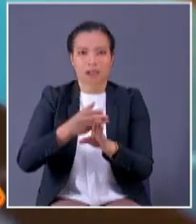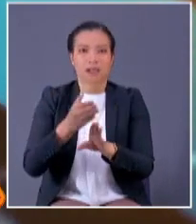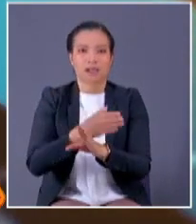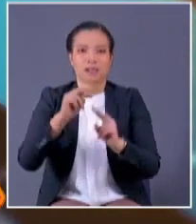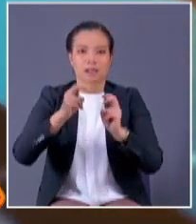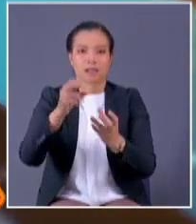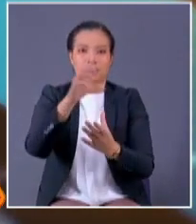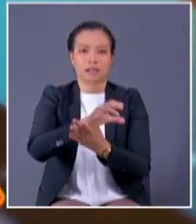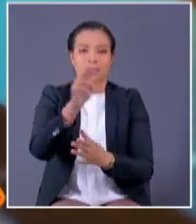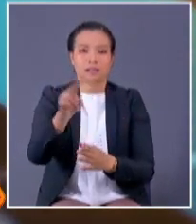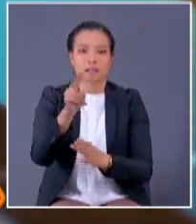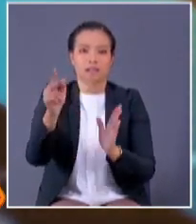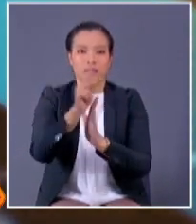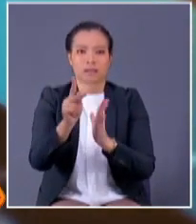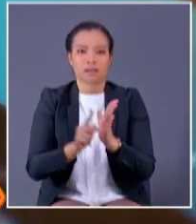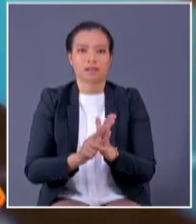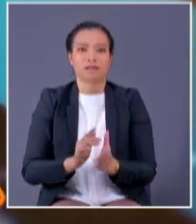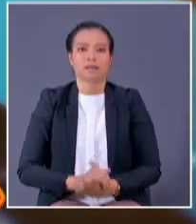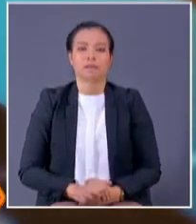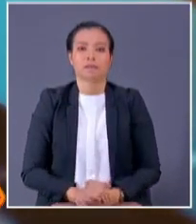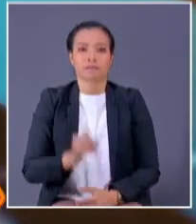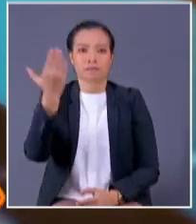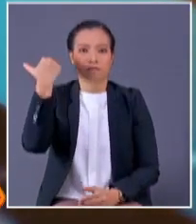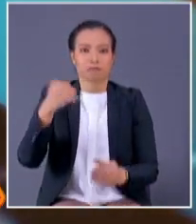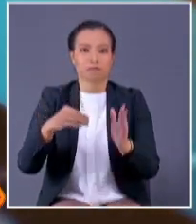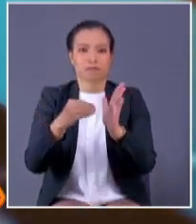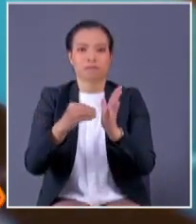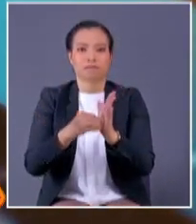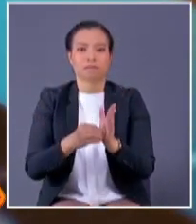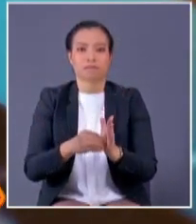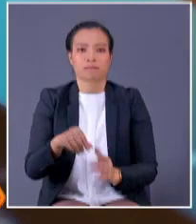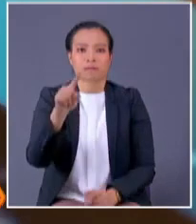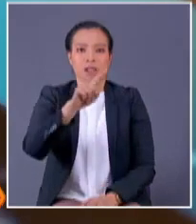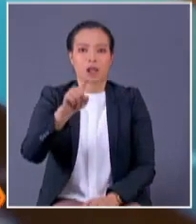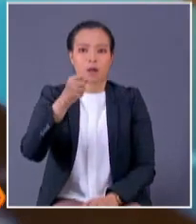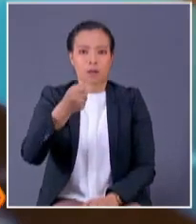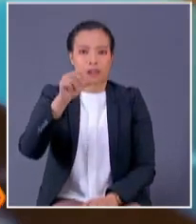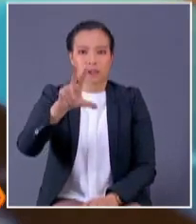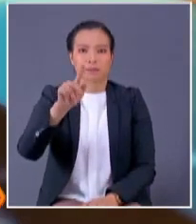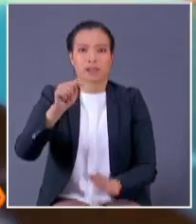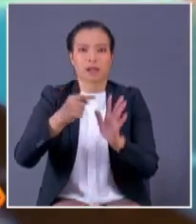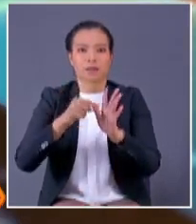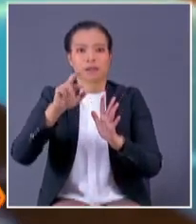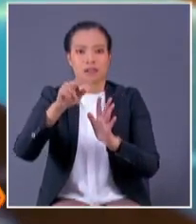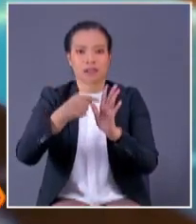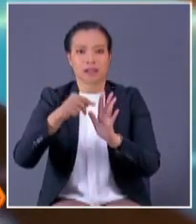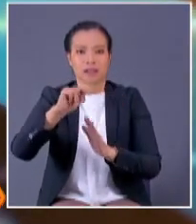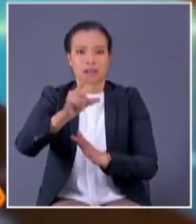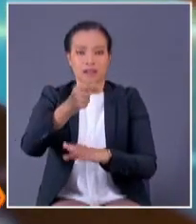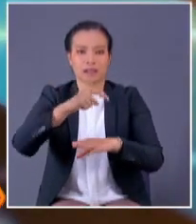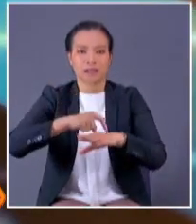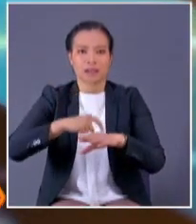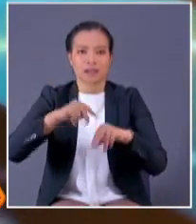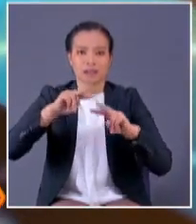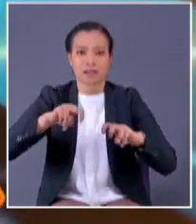คับใช้กฎหมายตัวนี ้ก็ในอดีตที่ผ่านมากรุงเทพชั้นใน113ตารางกิโลเมต ร กว่าที่จะบังคับใช้นี่ใช้เวลาศึกษา